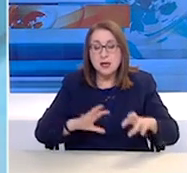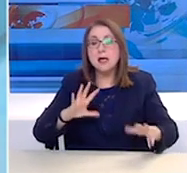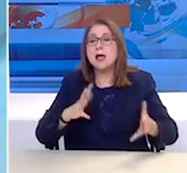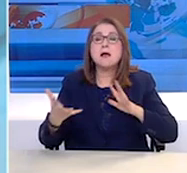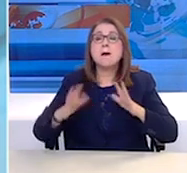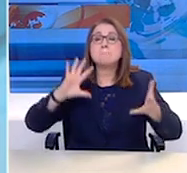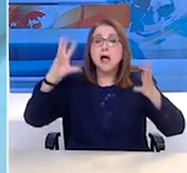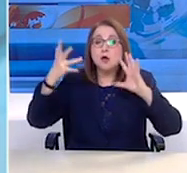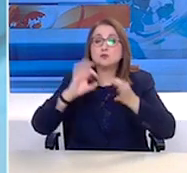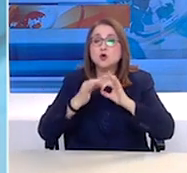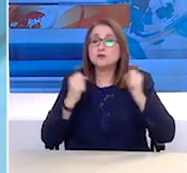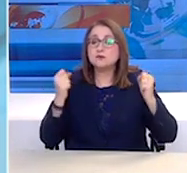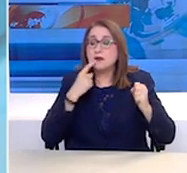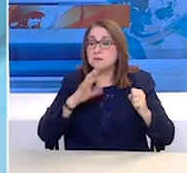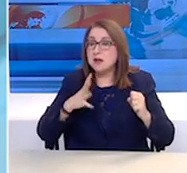μήνες.